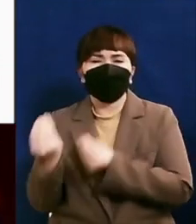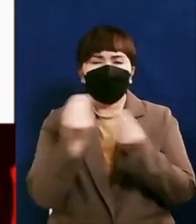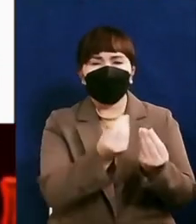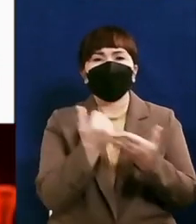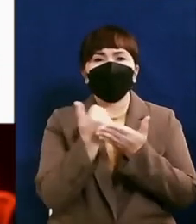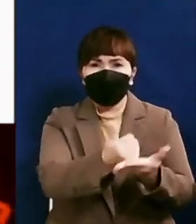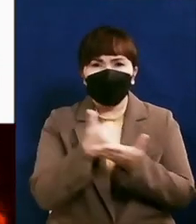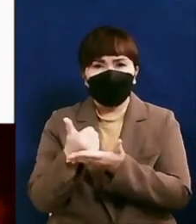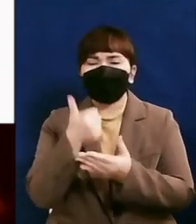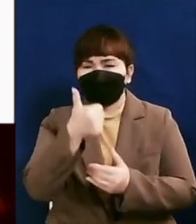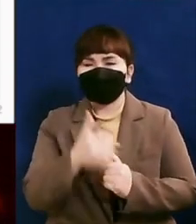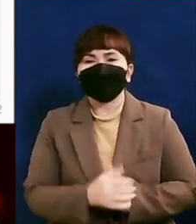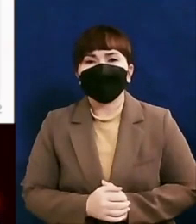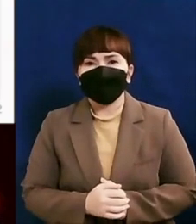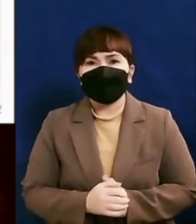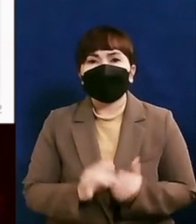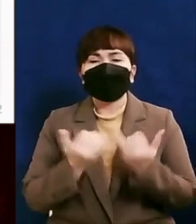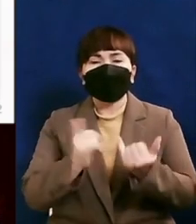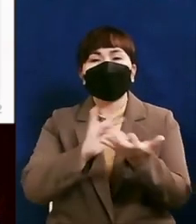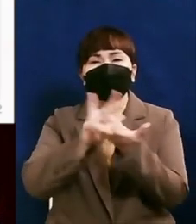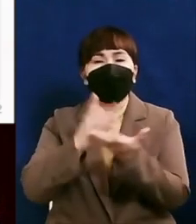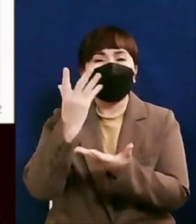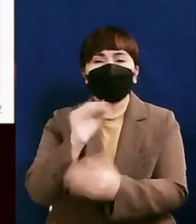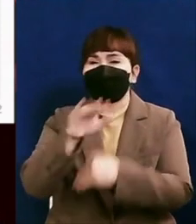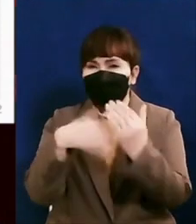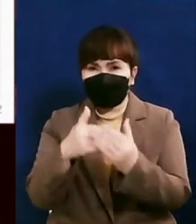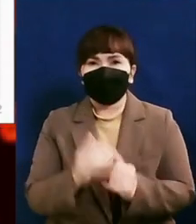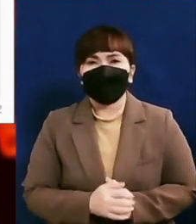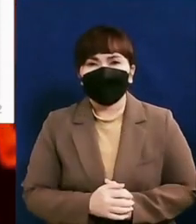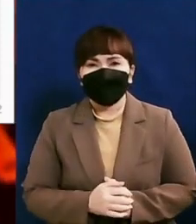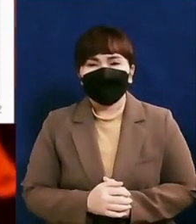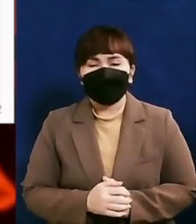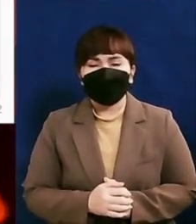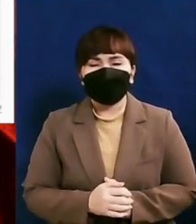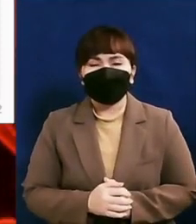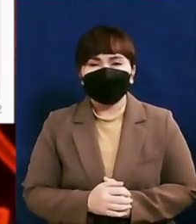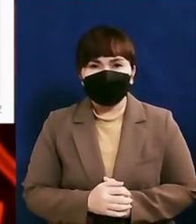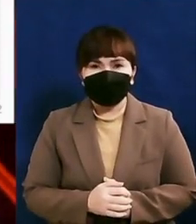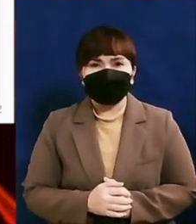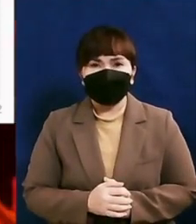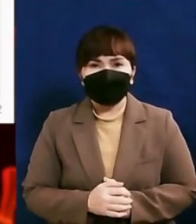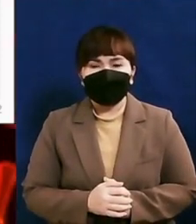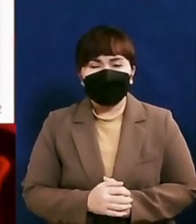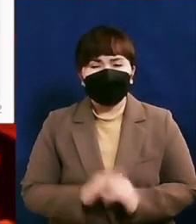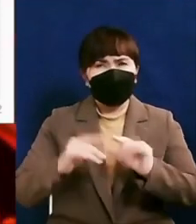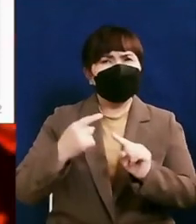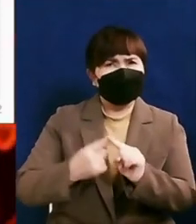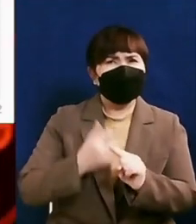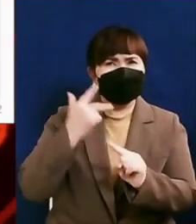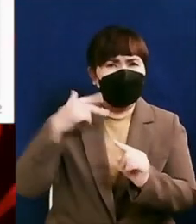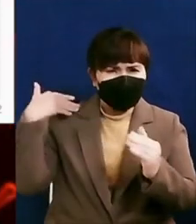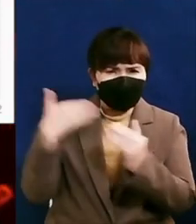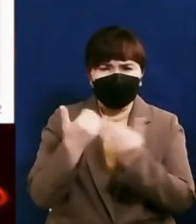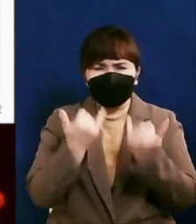ในเรื่องของการกระจายยาอย่างที่เรียนวันนี้เรามีคงคลังนะครับเรากระจายยาไปแล้วนะครับในตั้งแต่เดือนมีนาจนกระทั่งถึงปั